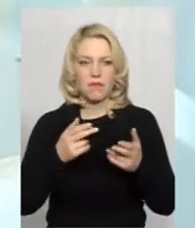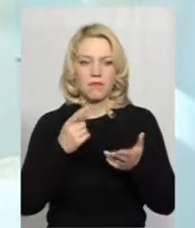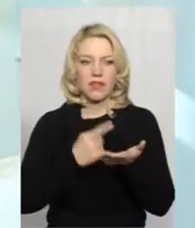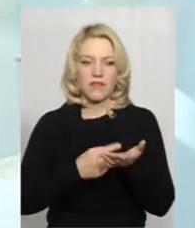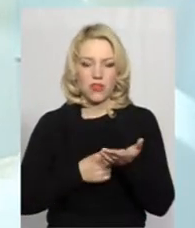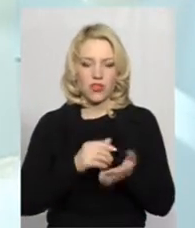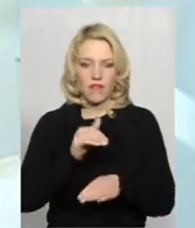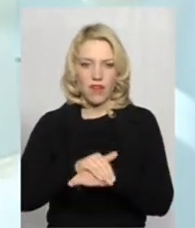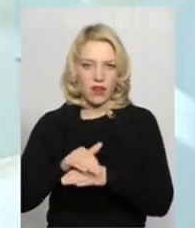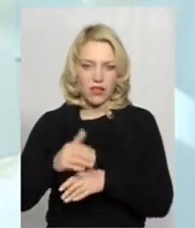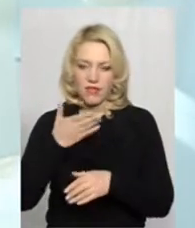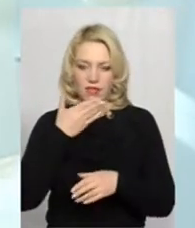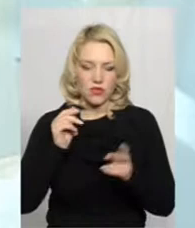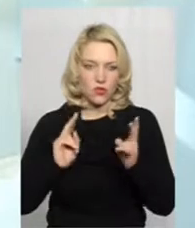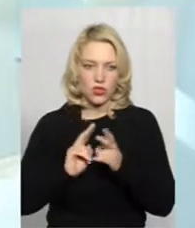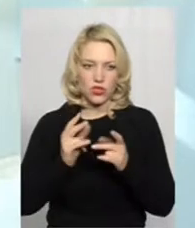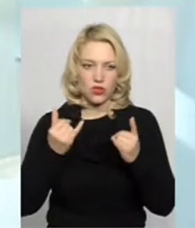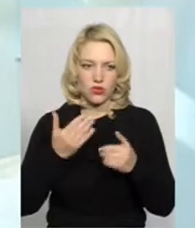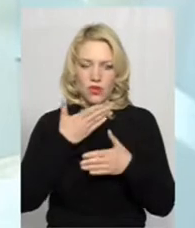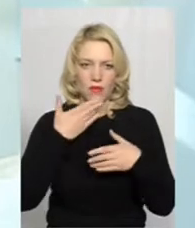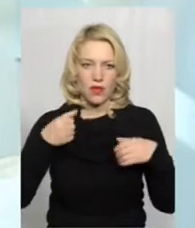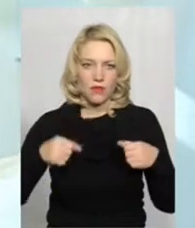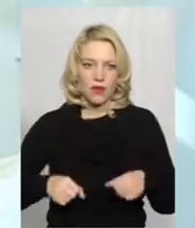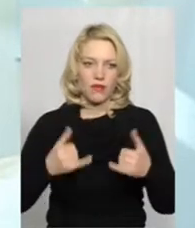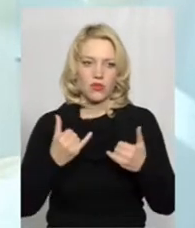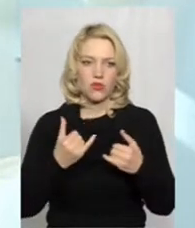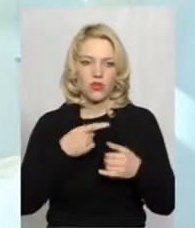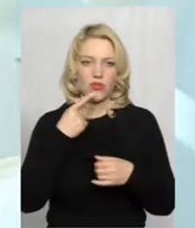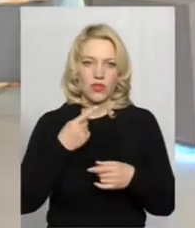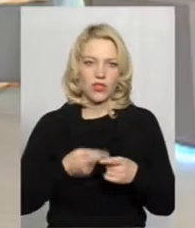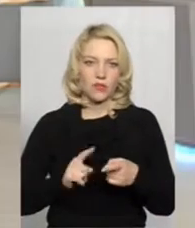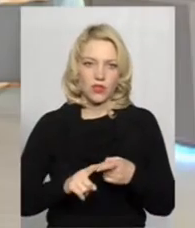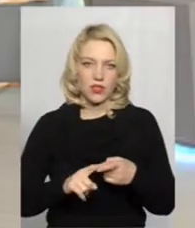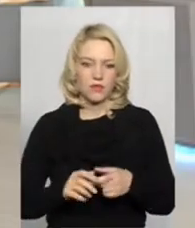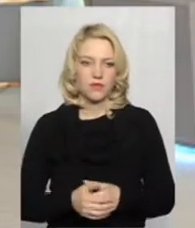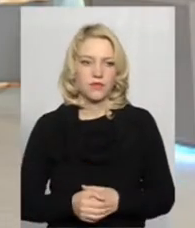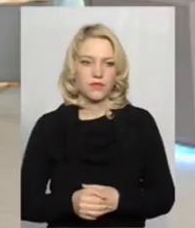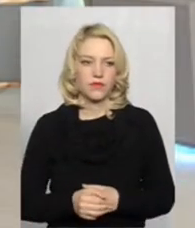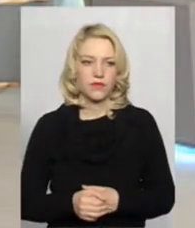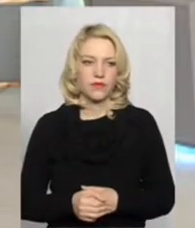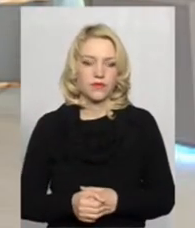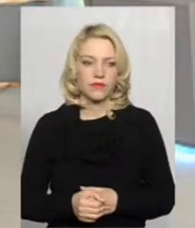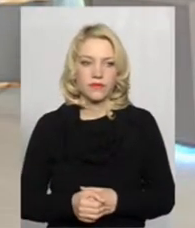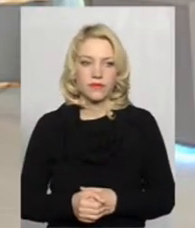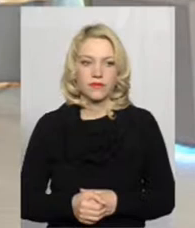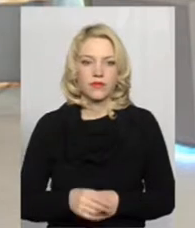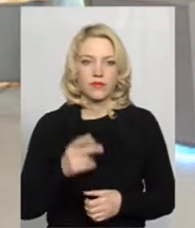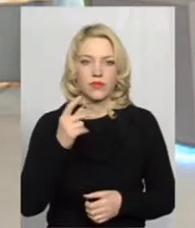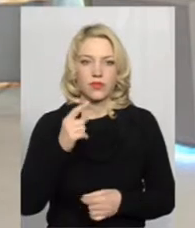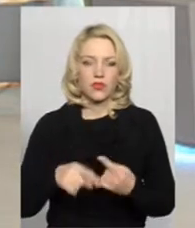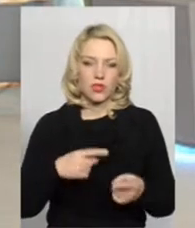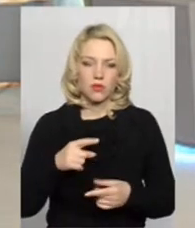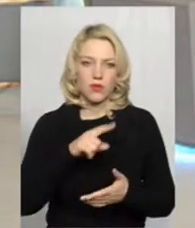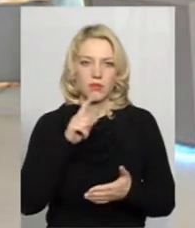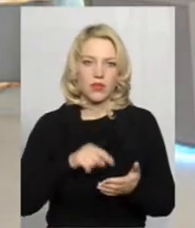фактів не зустрічала на сьогодні і не маю права про ці речі сьогодні говорити. Угу. Тоді наступне питання,